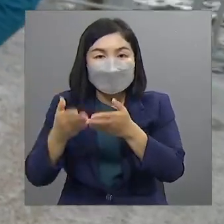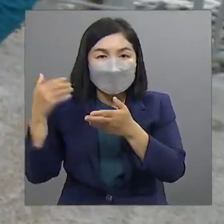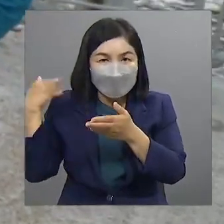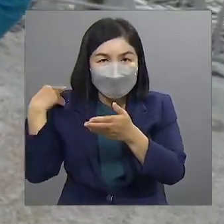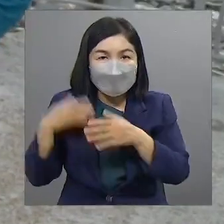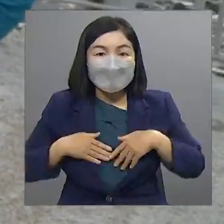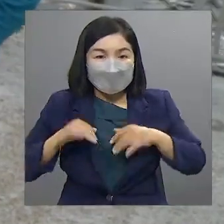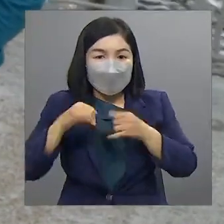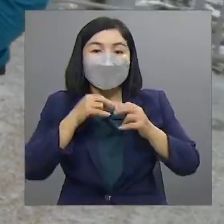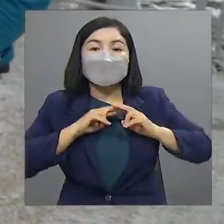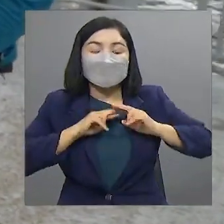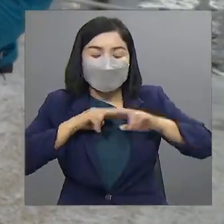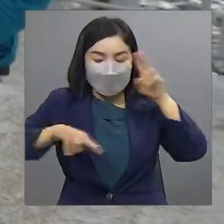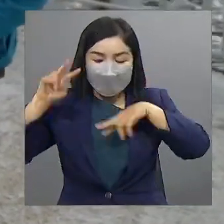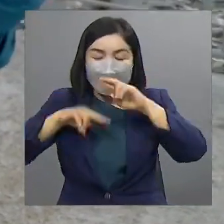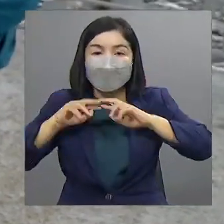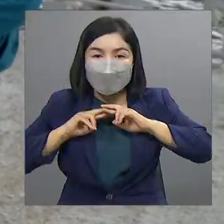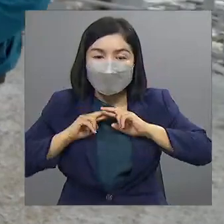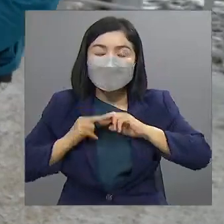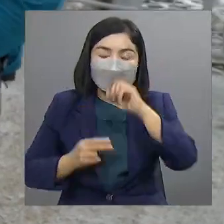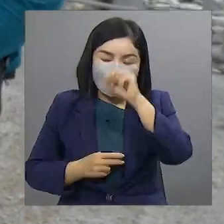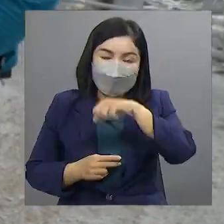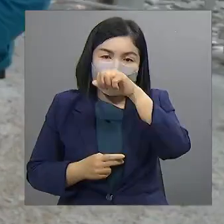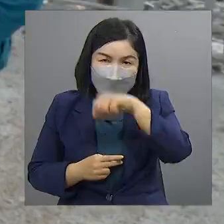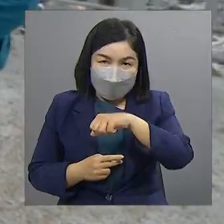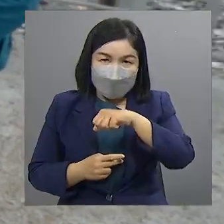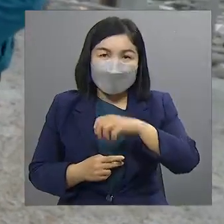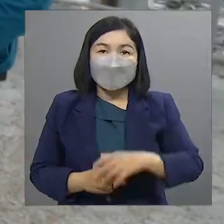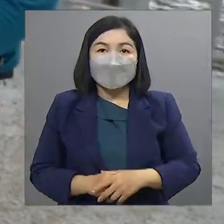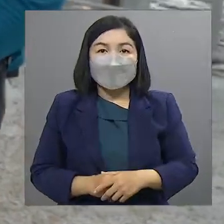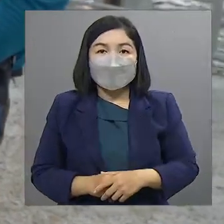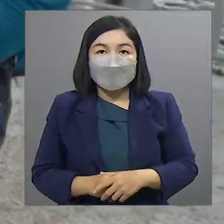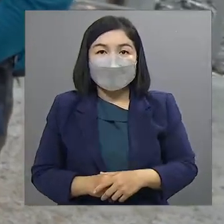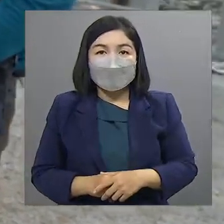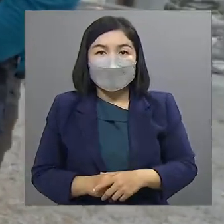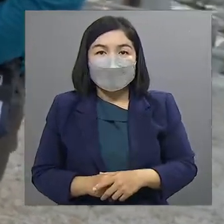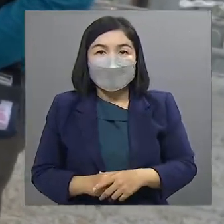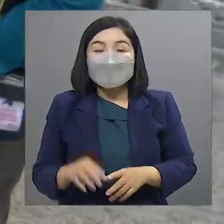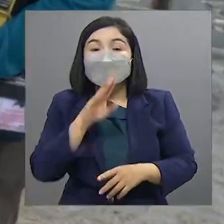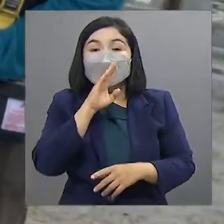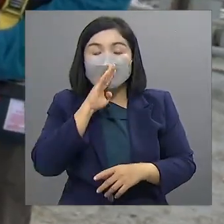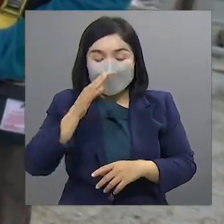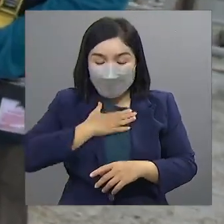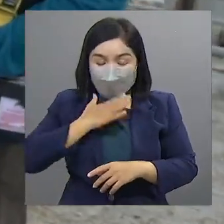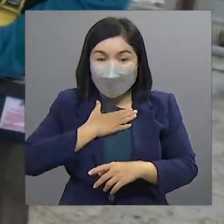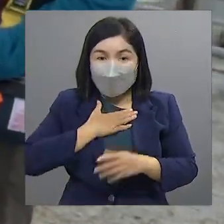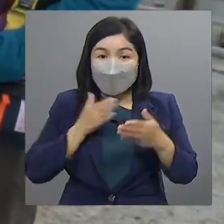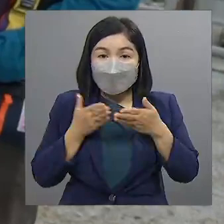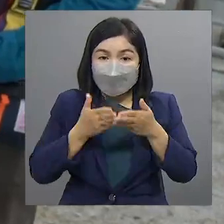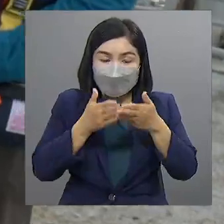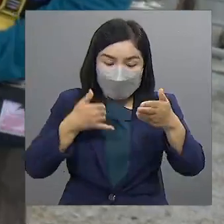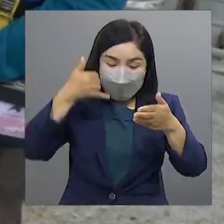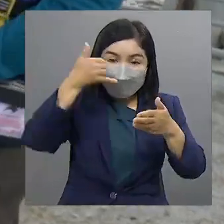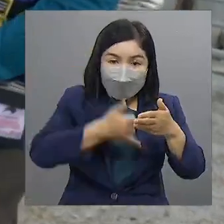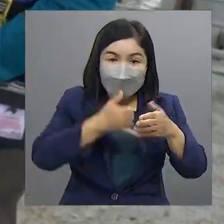แลเอง ใช่ครับ อ๋ออย่างนี้นี่เองนะคะทีนี้เนี่ยเวลาที่เราลงเรือดีกว่านั่งตรงไหนปลอดภัย